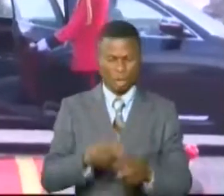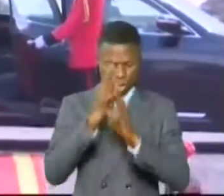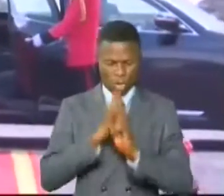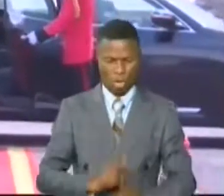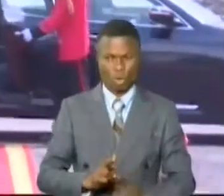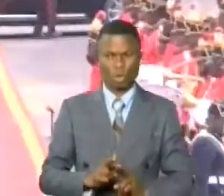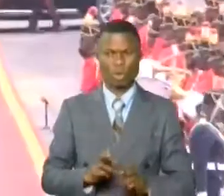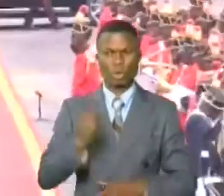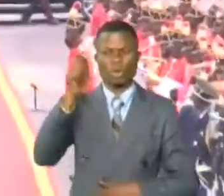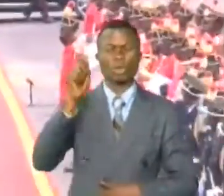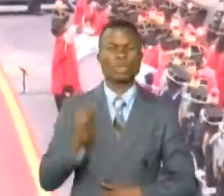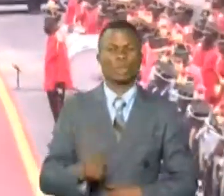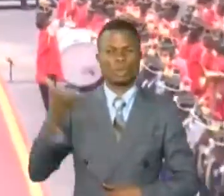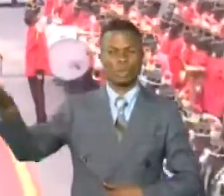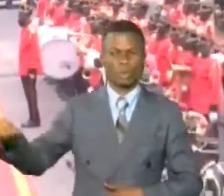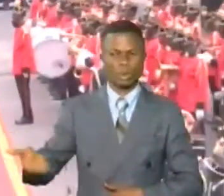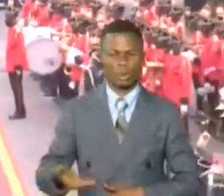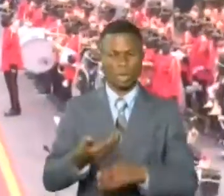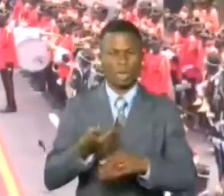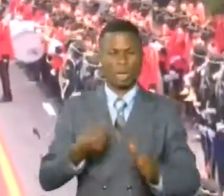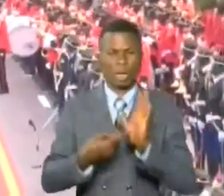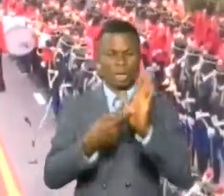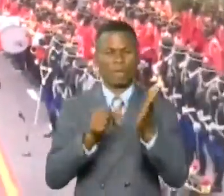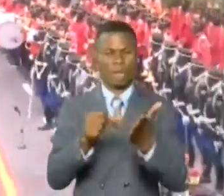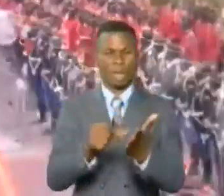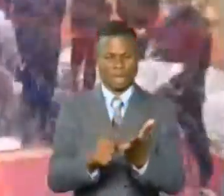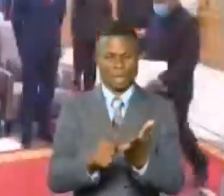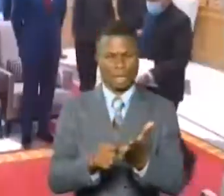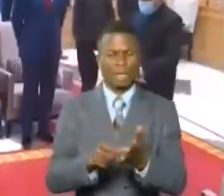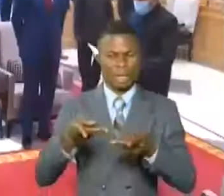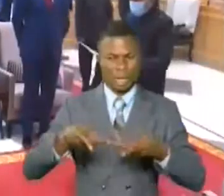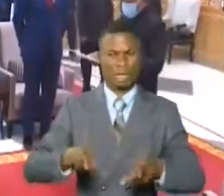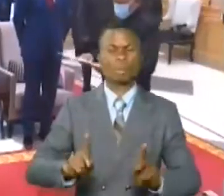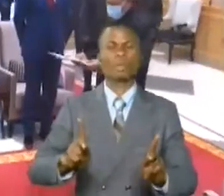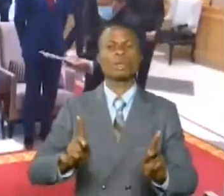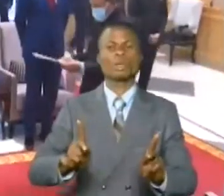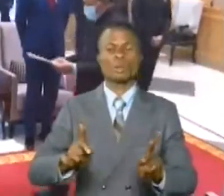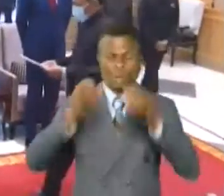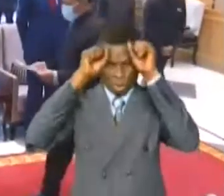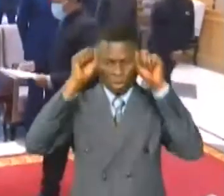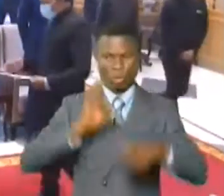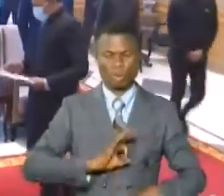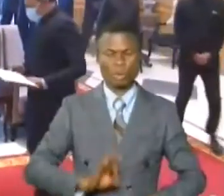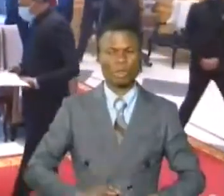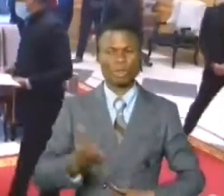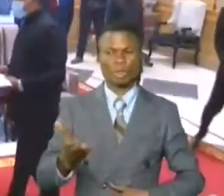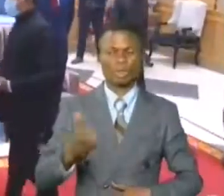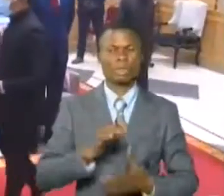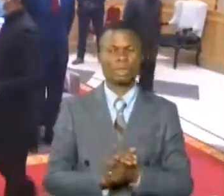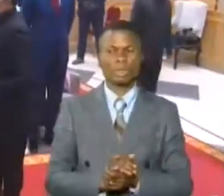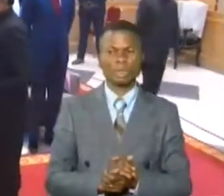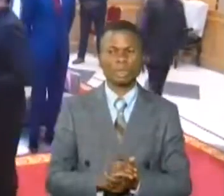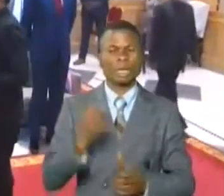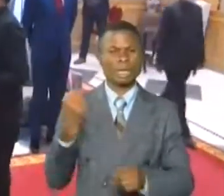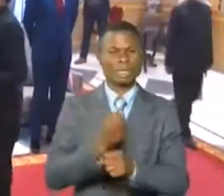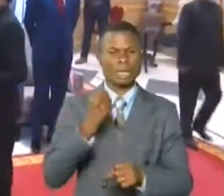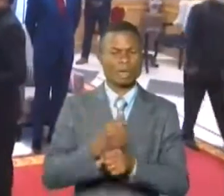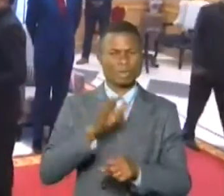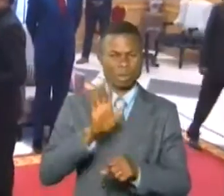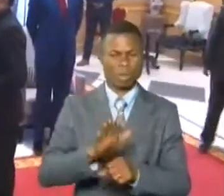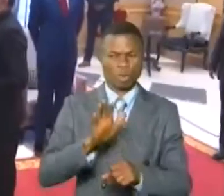garde républicaine avant de présenter ses lettres de créance au président de la République. Il a exercé plusieurs